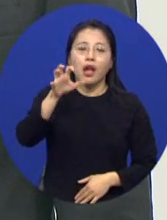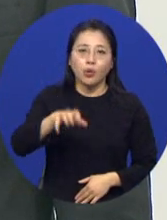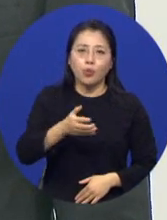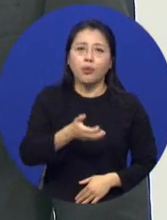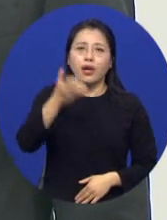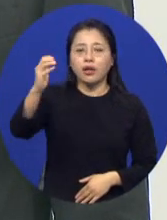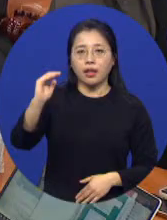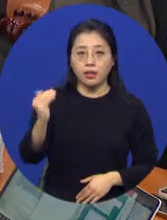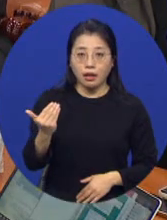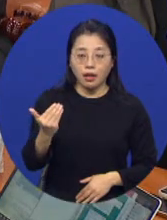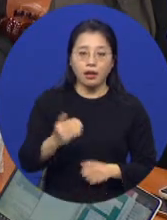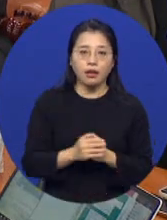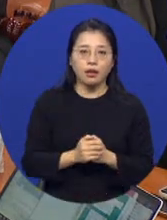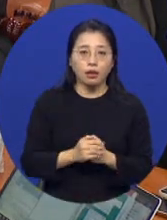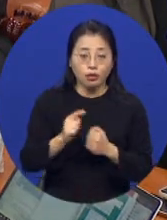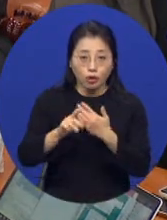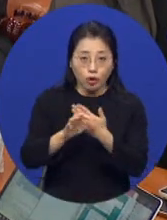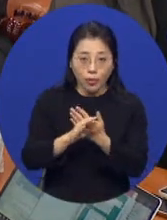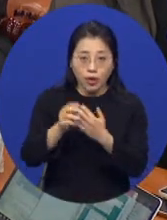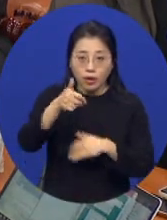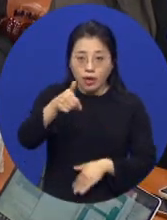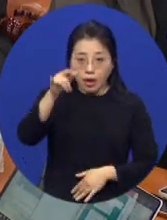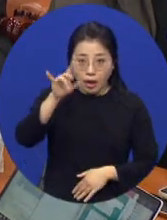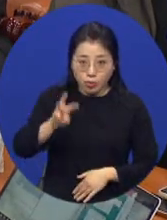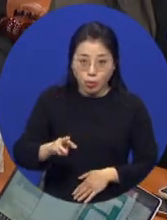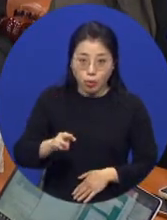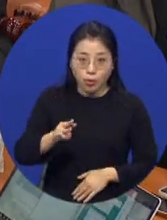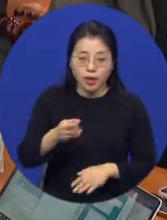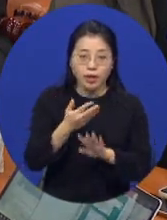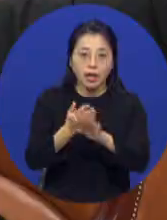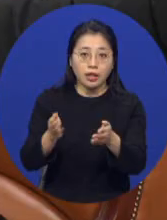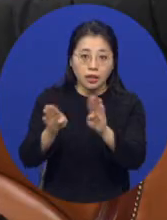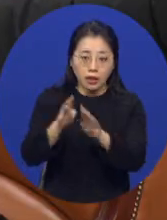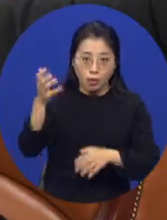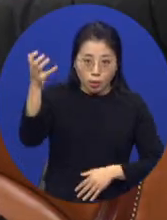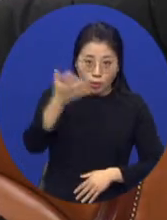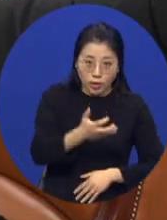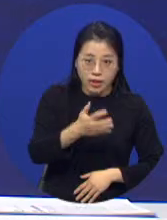이전이나 관광청 신설이 포함될지 주목됩니다